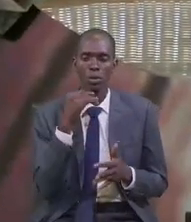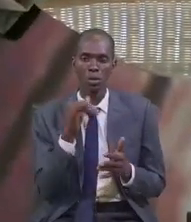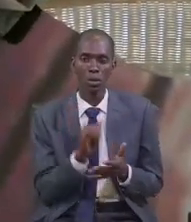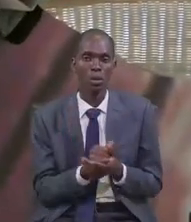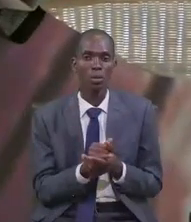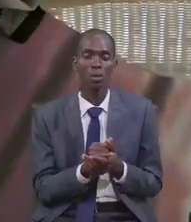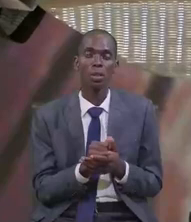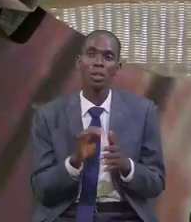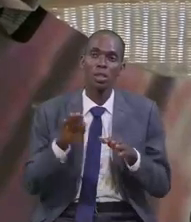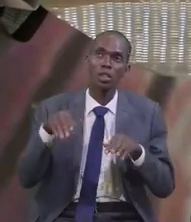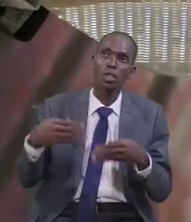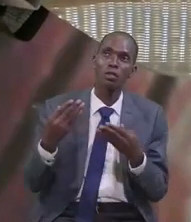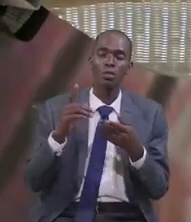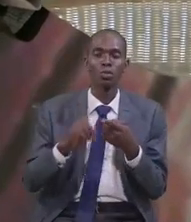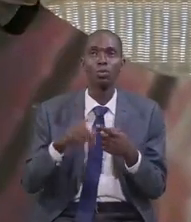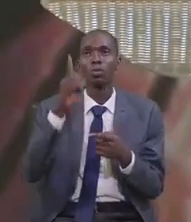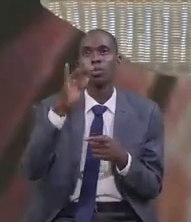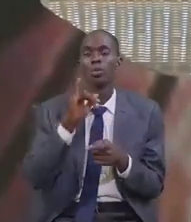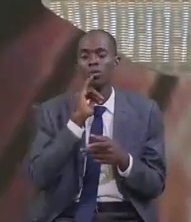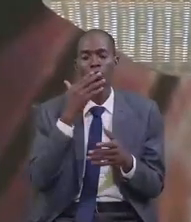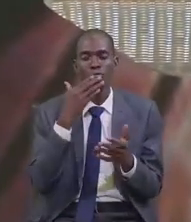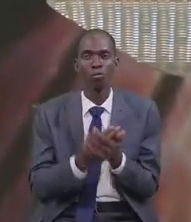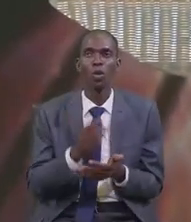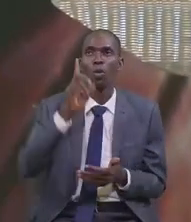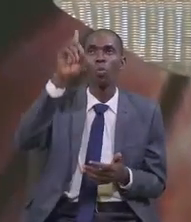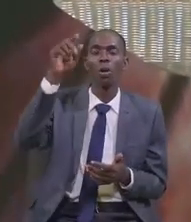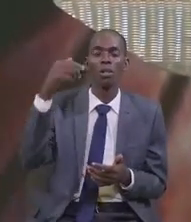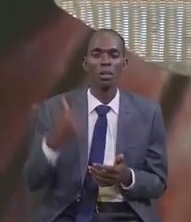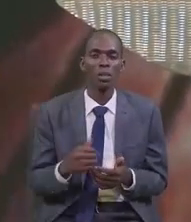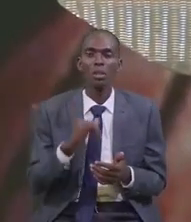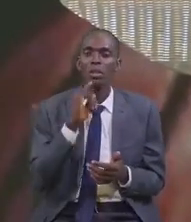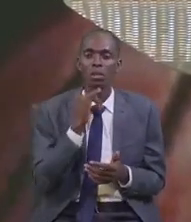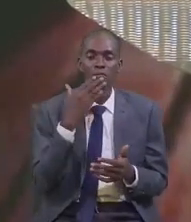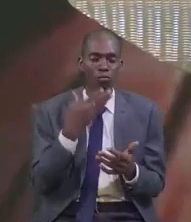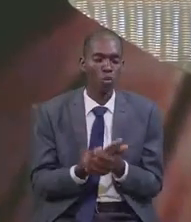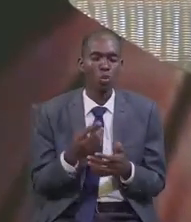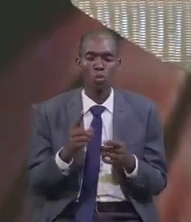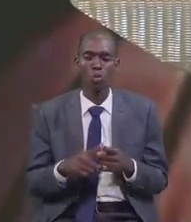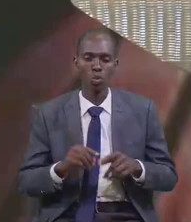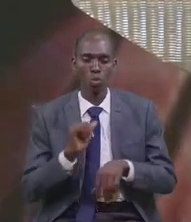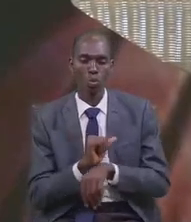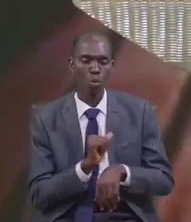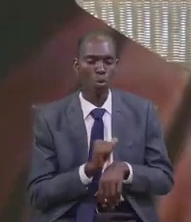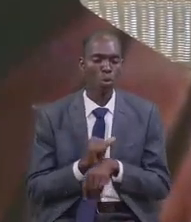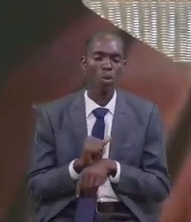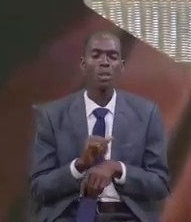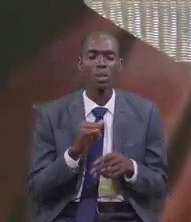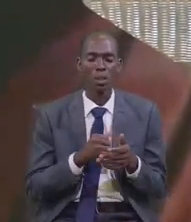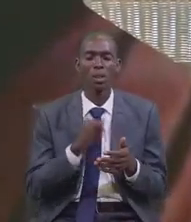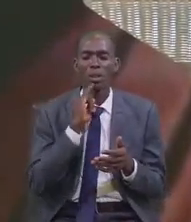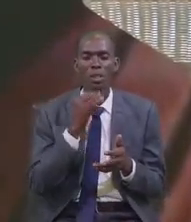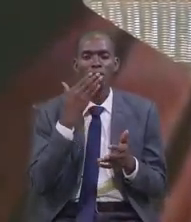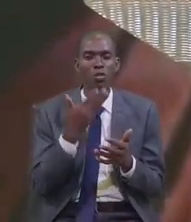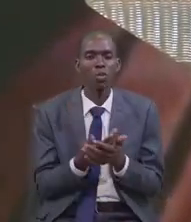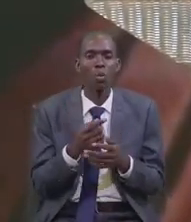don est bon. Ouais, se montrer. L'activité est bonne. Mais lorsque tu